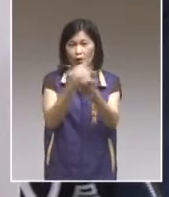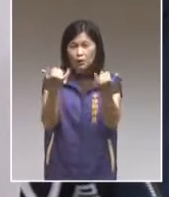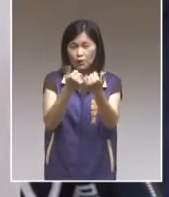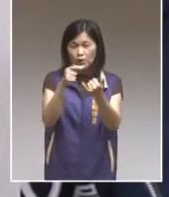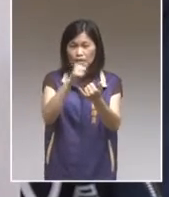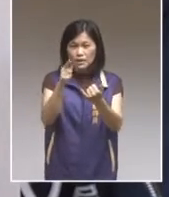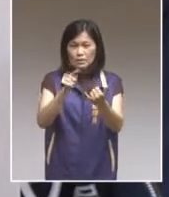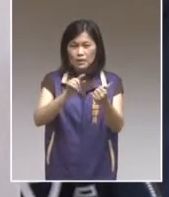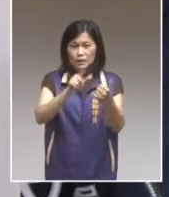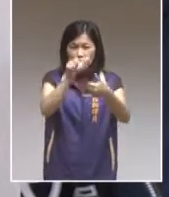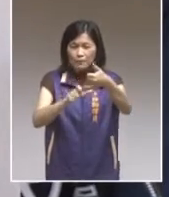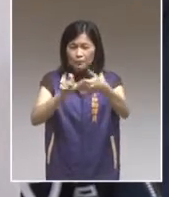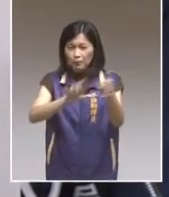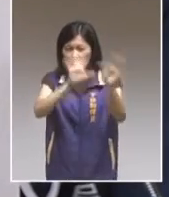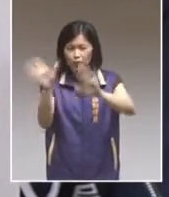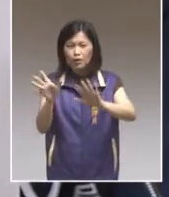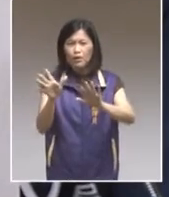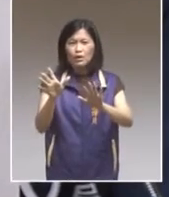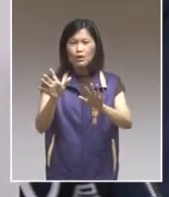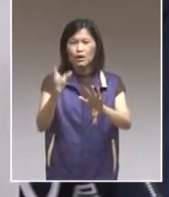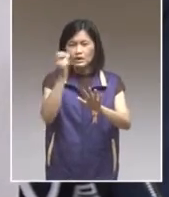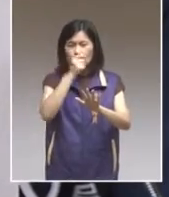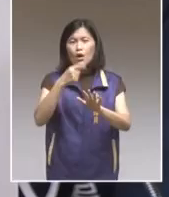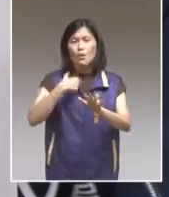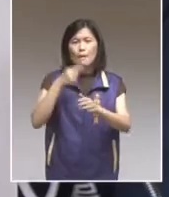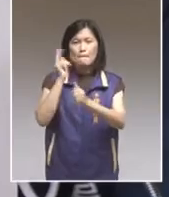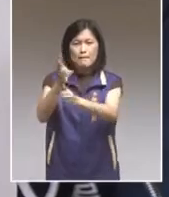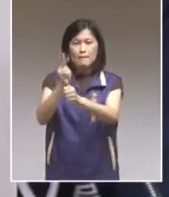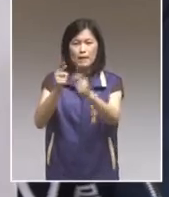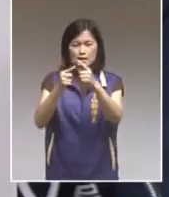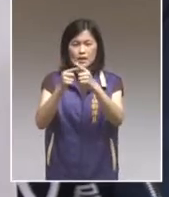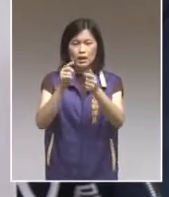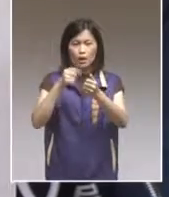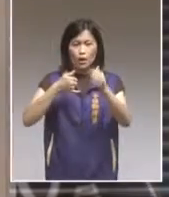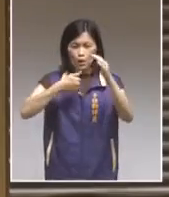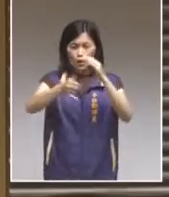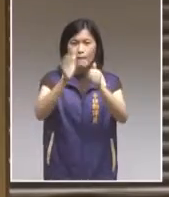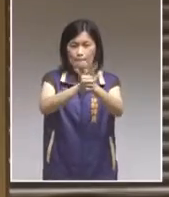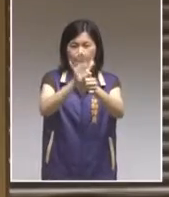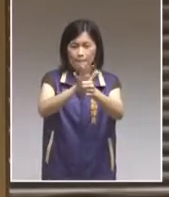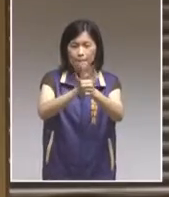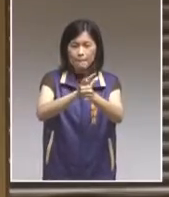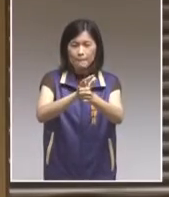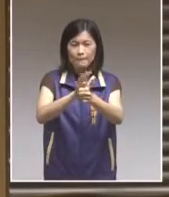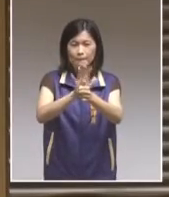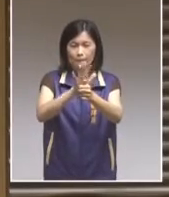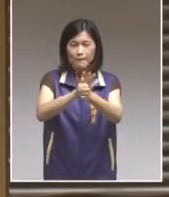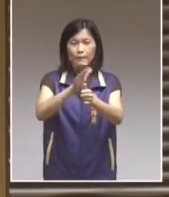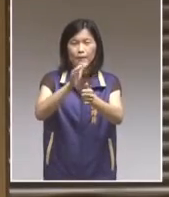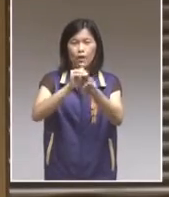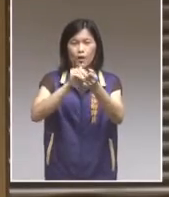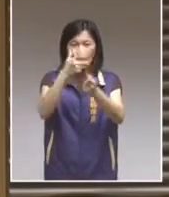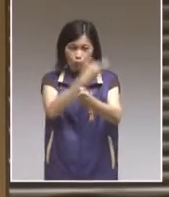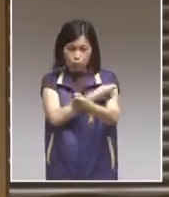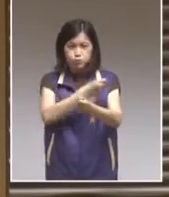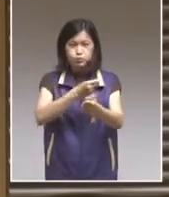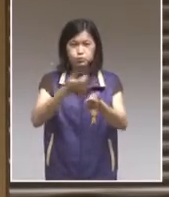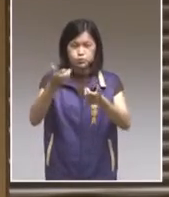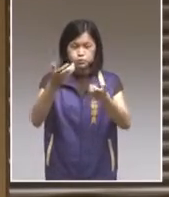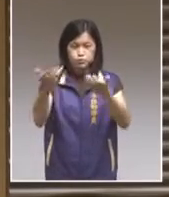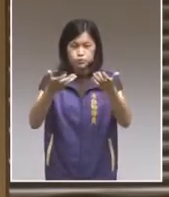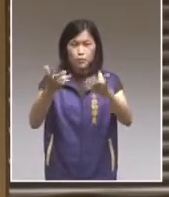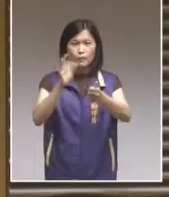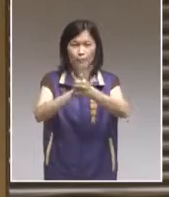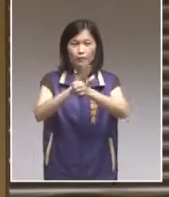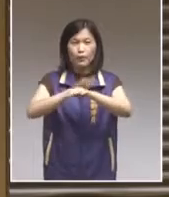状况比较特殊，我们会加派人力来照顾这些特殊学生的一个疫苗接种工作。好，那以上是疫苗接种